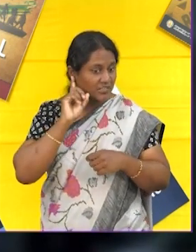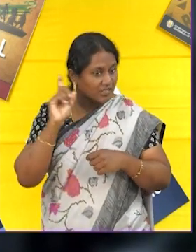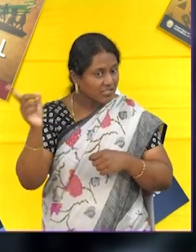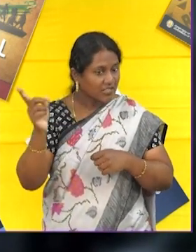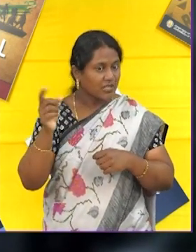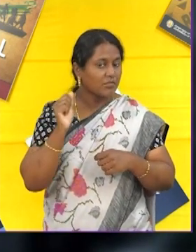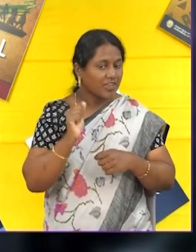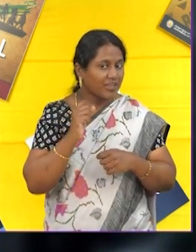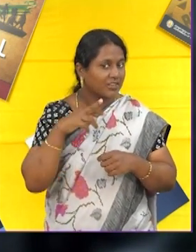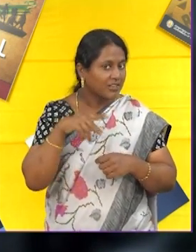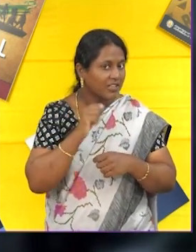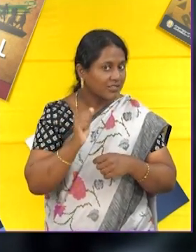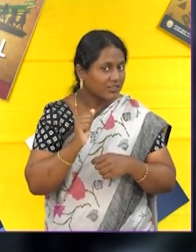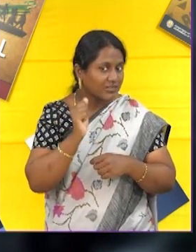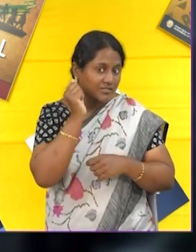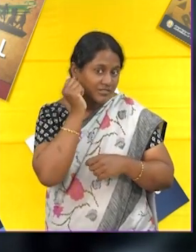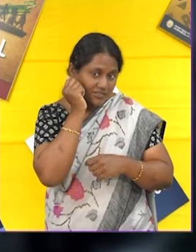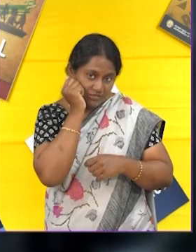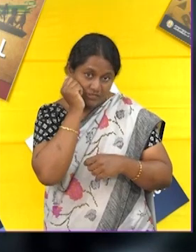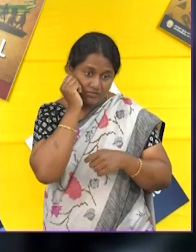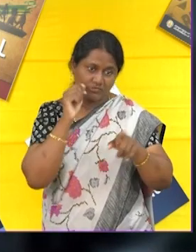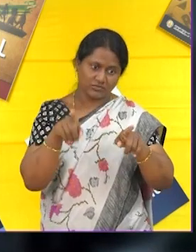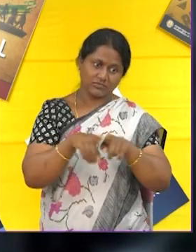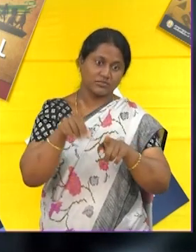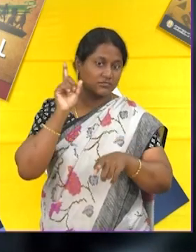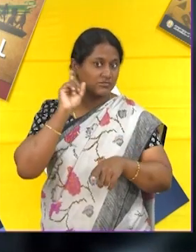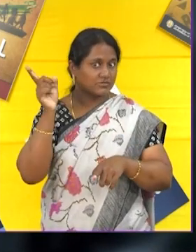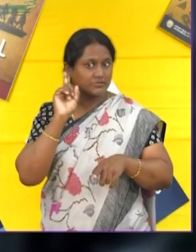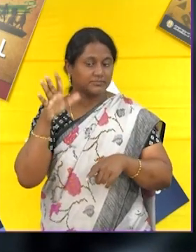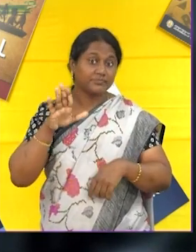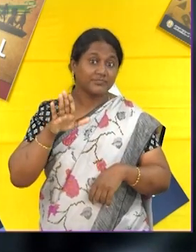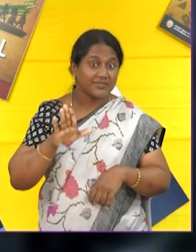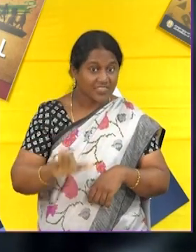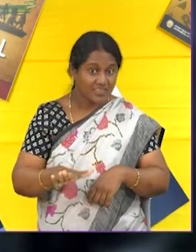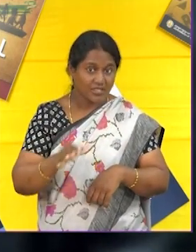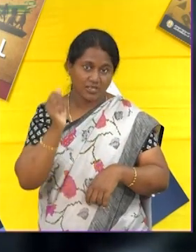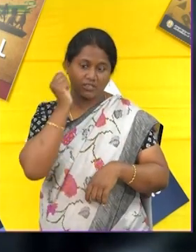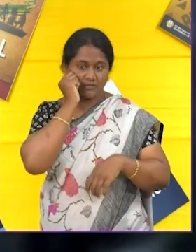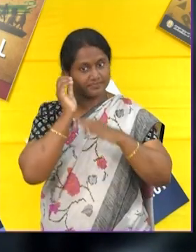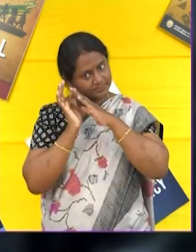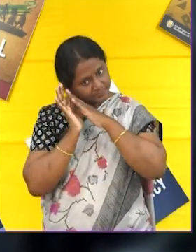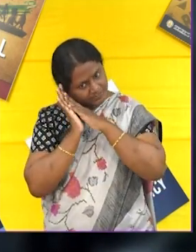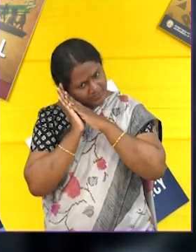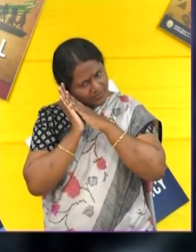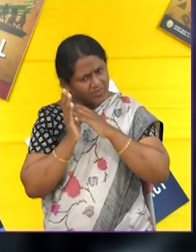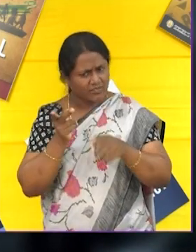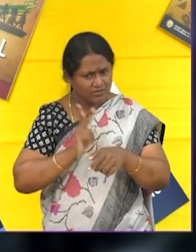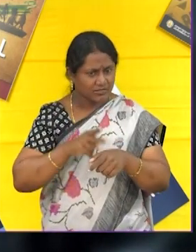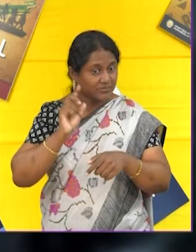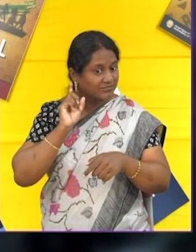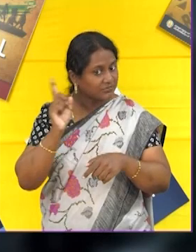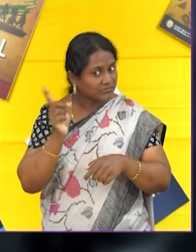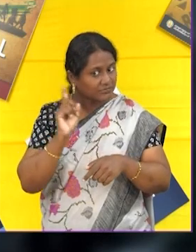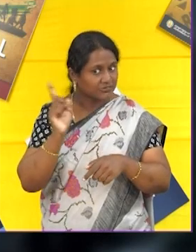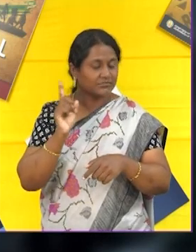கேட்டிருக்காங்க. அப்போனா என்ன அர்த்தம்? அம்மாவுக்கும் அந்த சவுண்டு கேட்டிருக்கு. அம்மா இப்போ தான் ரூம்லேருந்து வராங்க, அவங்க இந்த கேள்வி கேட்டாங்கன்னு